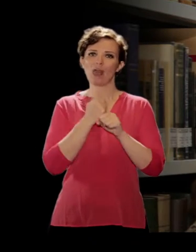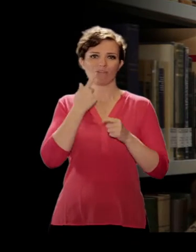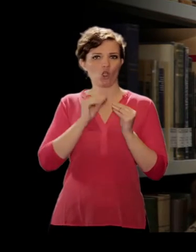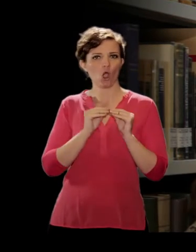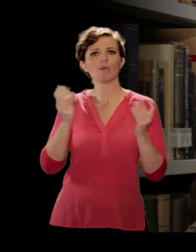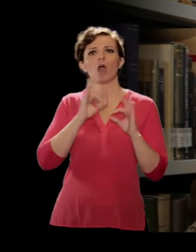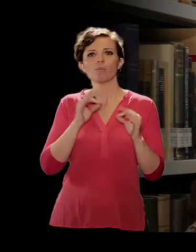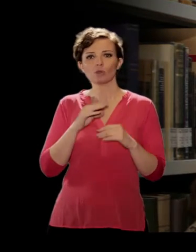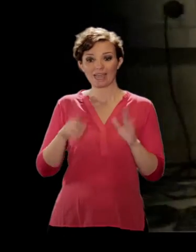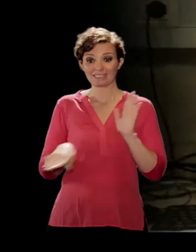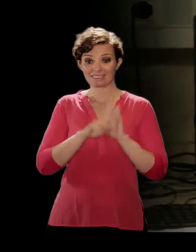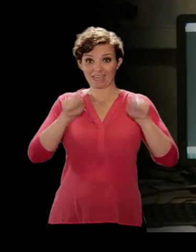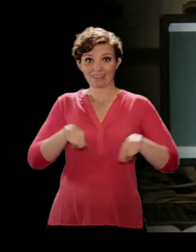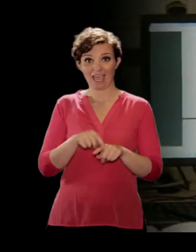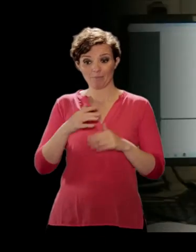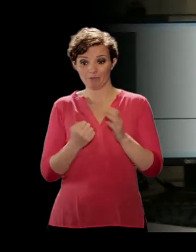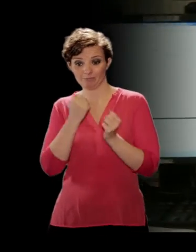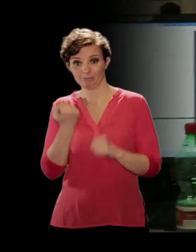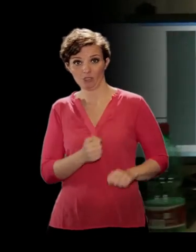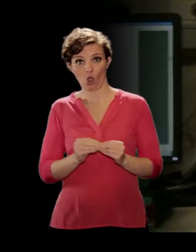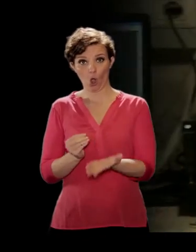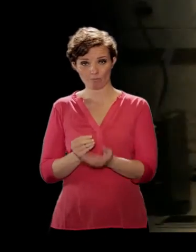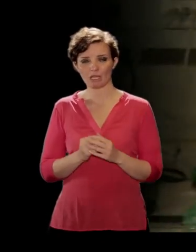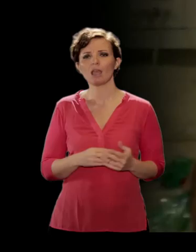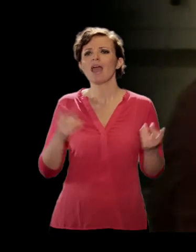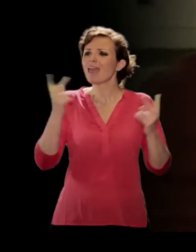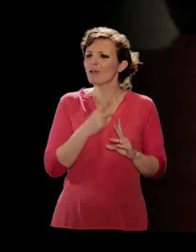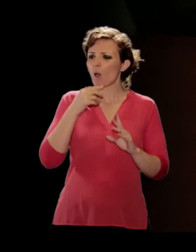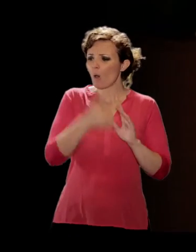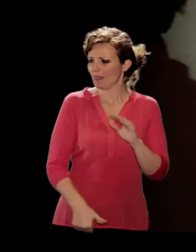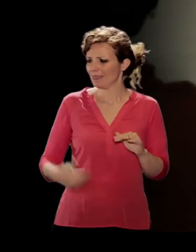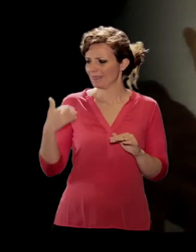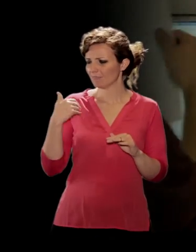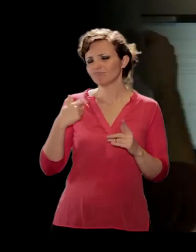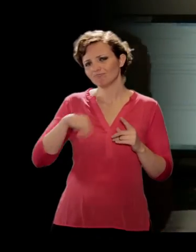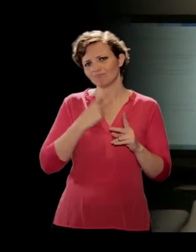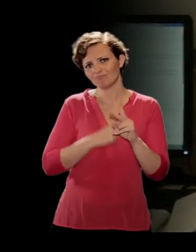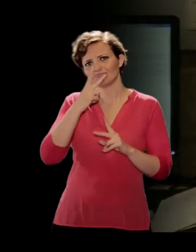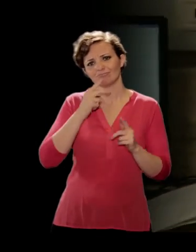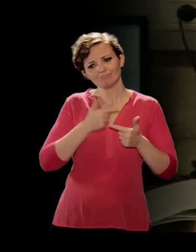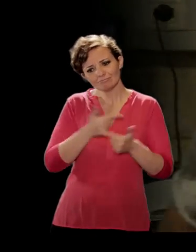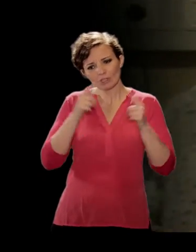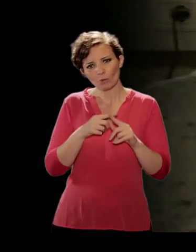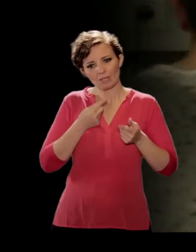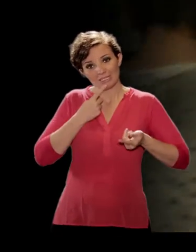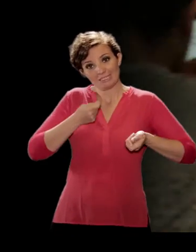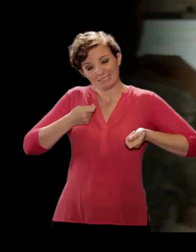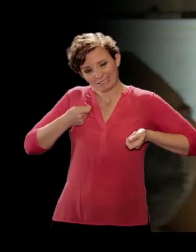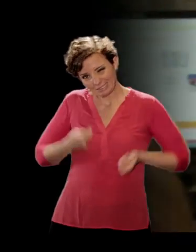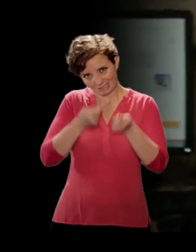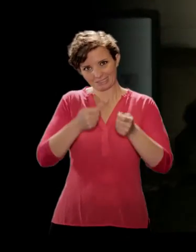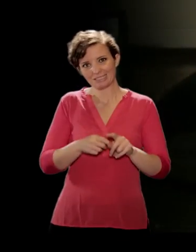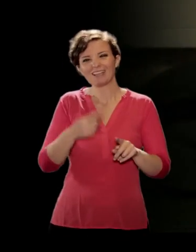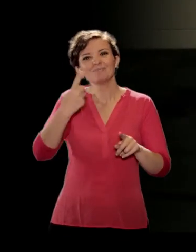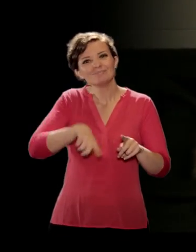fonda una startup. In effetti negli ultimi anni abbiamo cercato di dare un grosso impulso per quanto